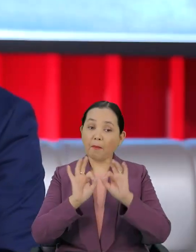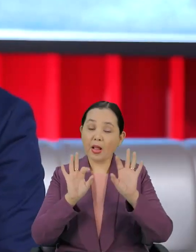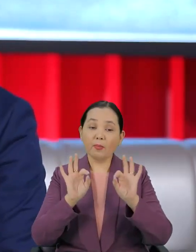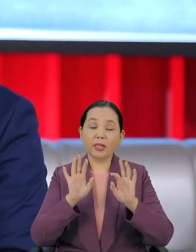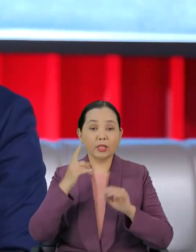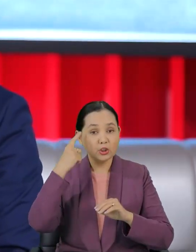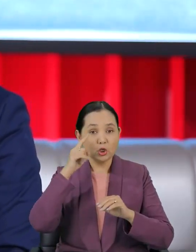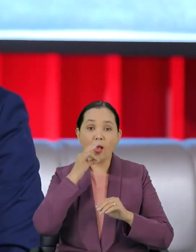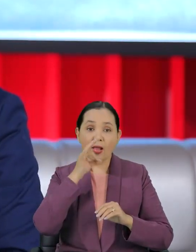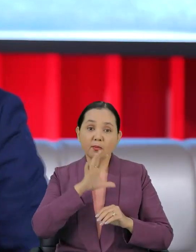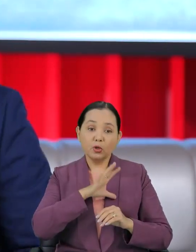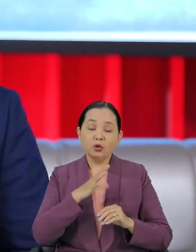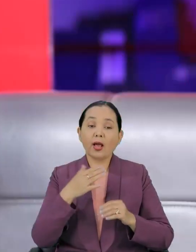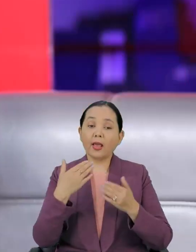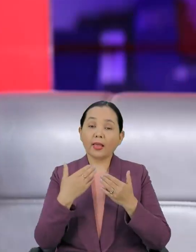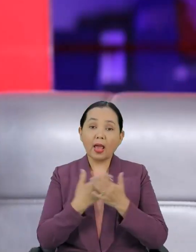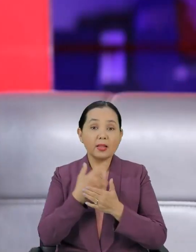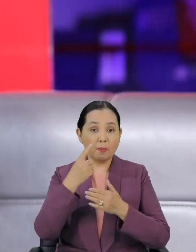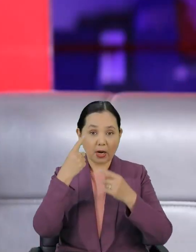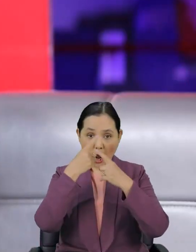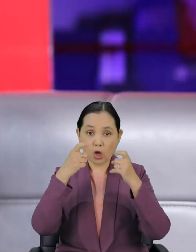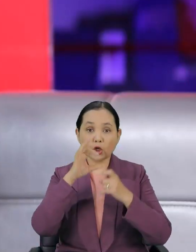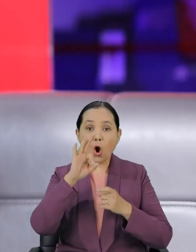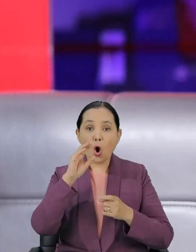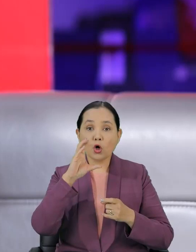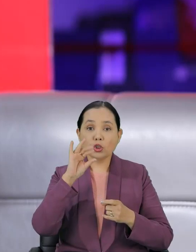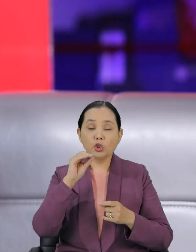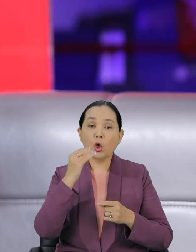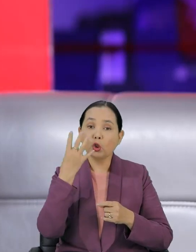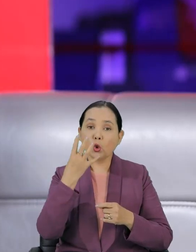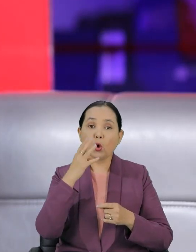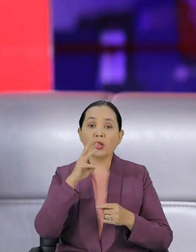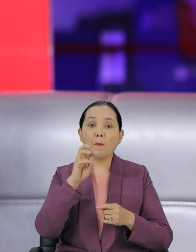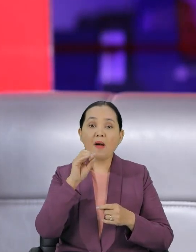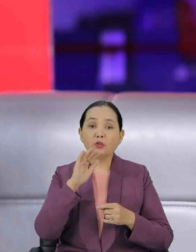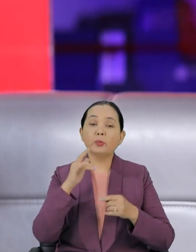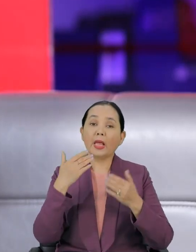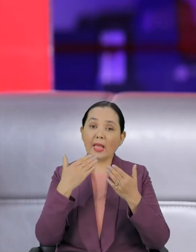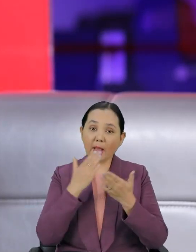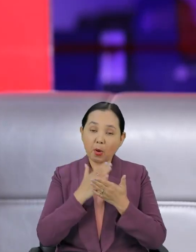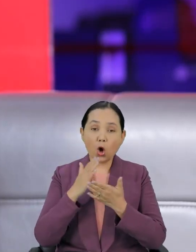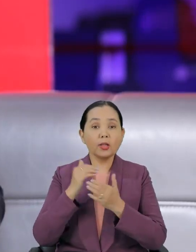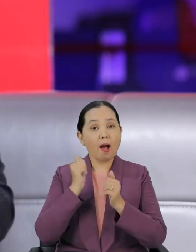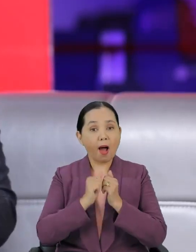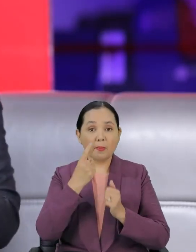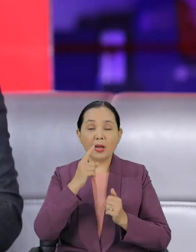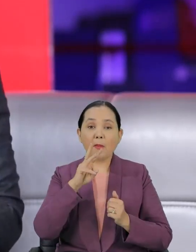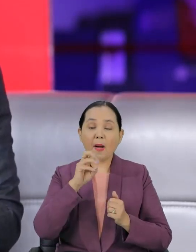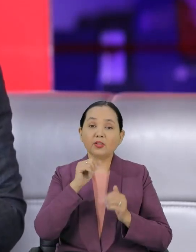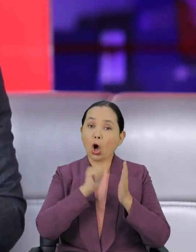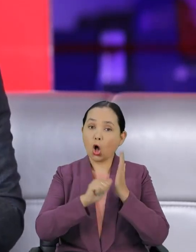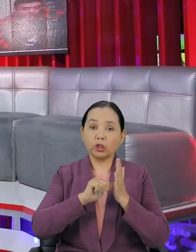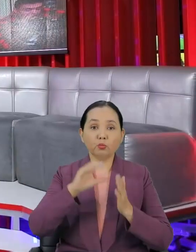ma'lumotni serial ijodkorlari aytib o'tishgan. Yana bir ma'lumot, Osiyo teleseriali 4 mavsumdan iborat bo'lishi rejalashtirilgan. Har bir mavsum